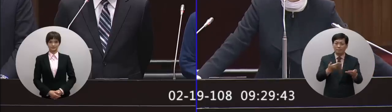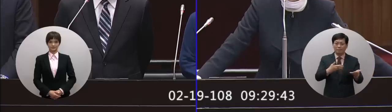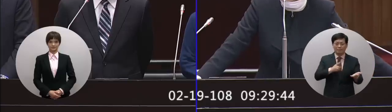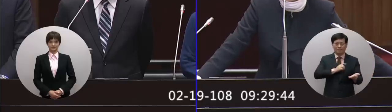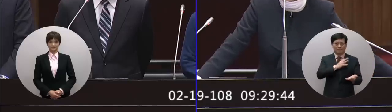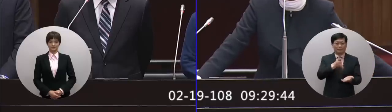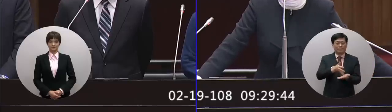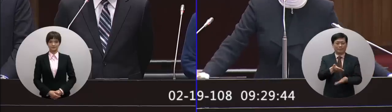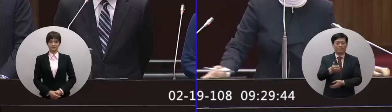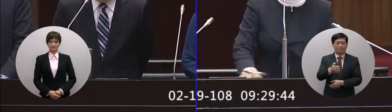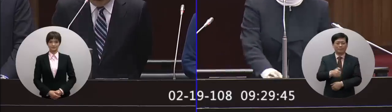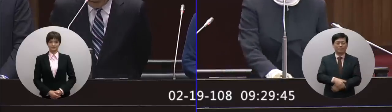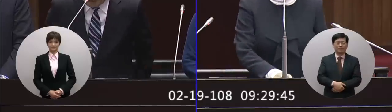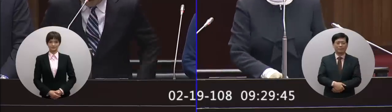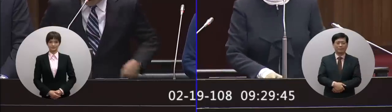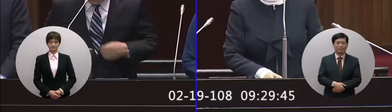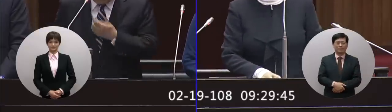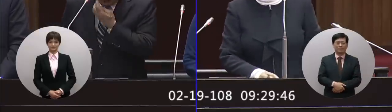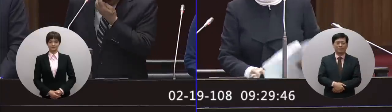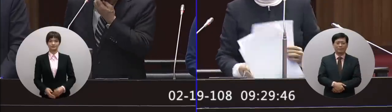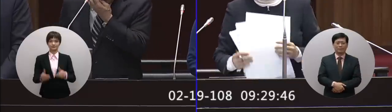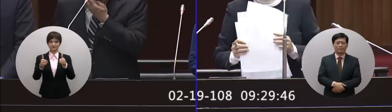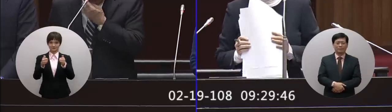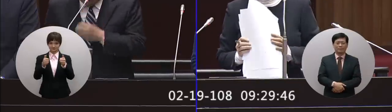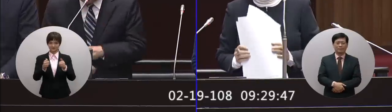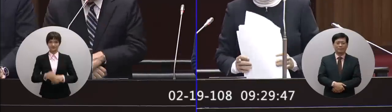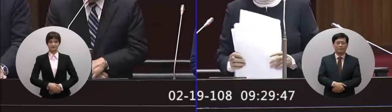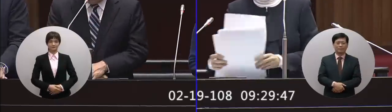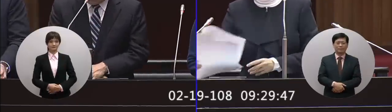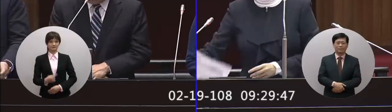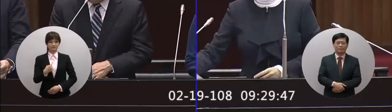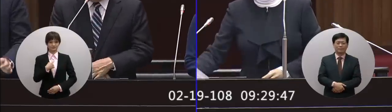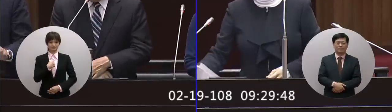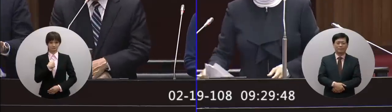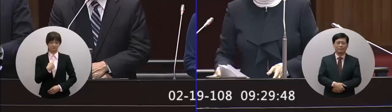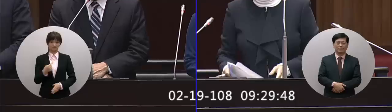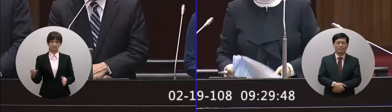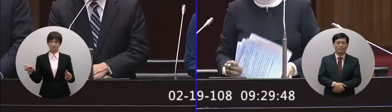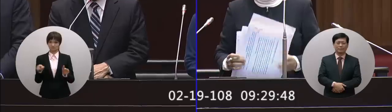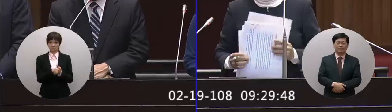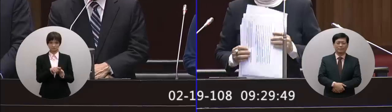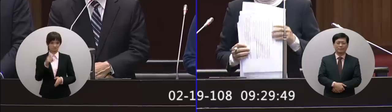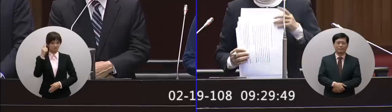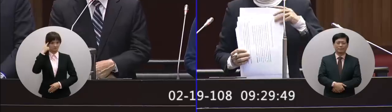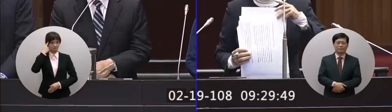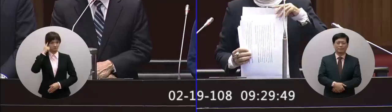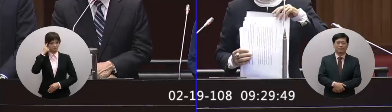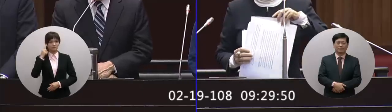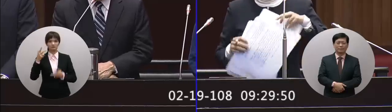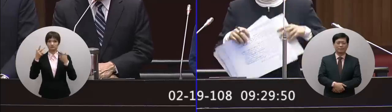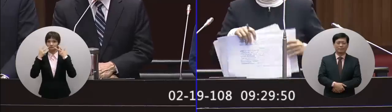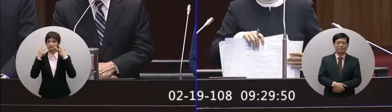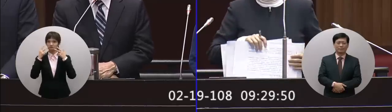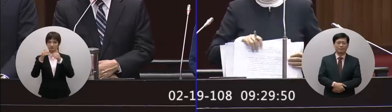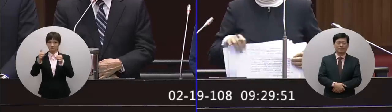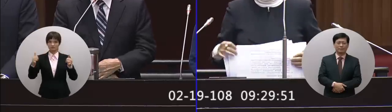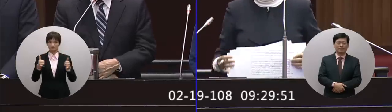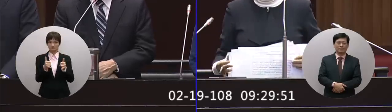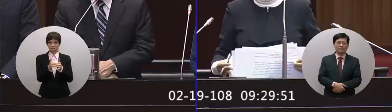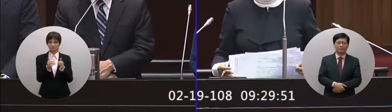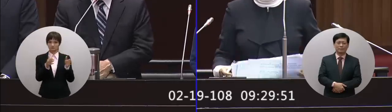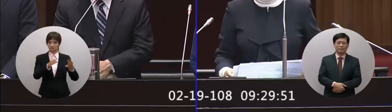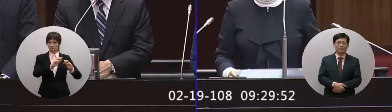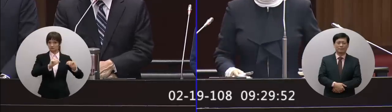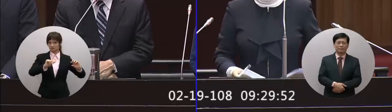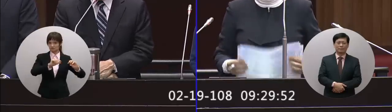您做结论，谢谢。 啊，谢谢。我一直认为，真的原住民在这块土地上，